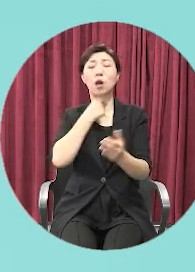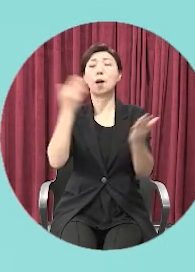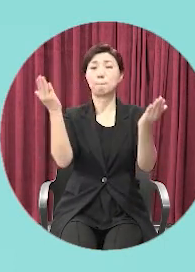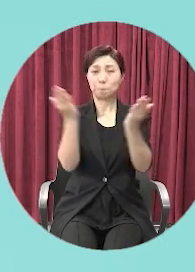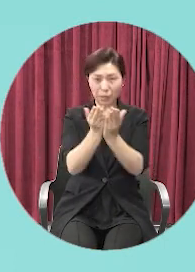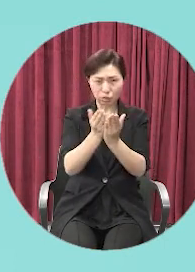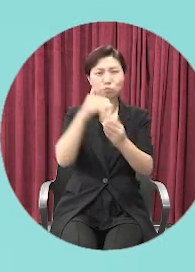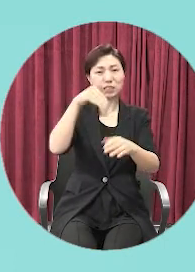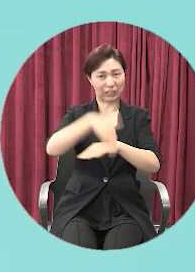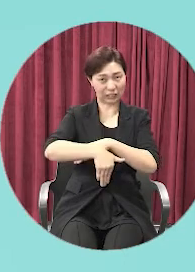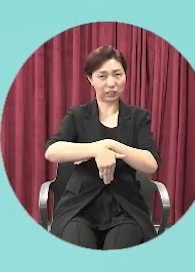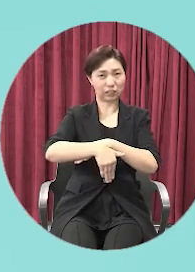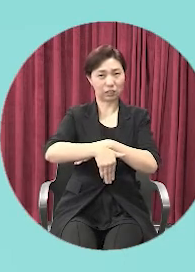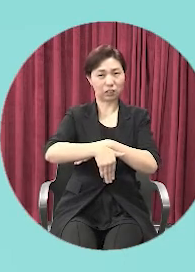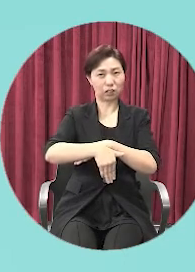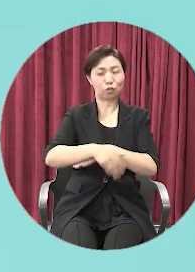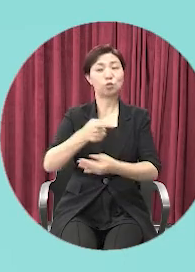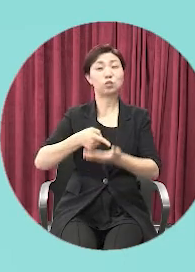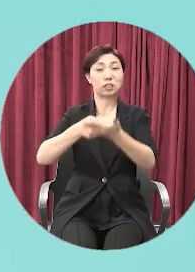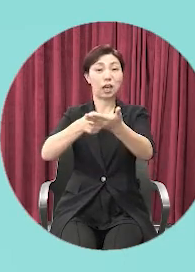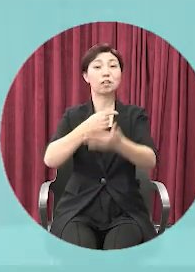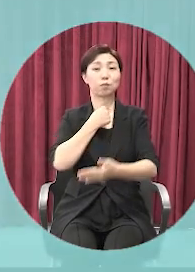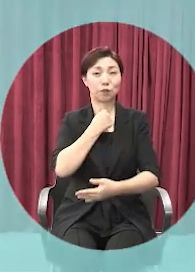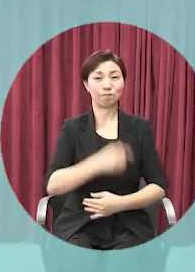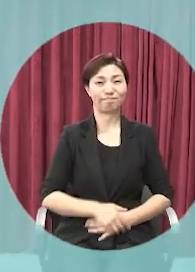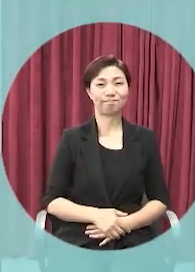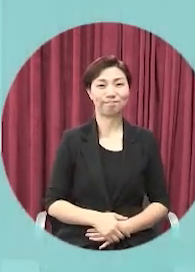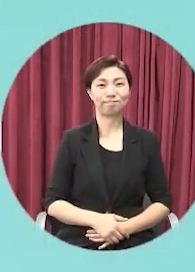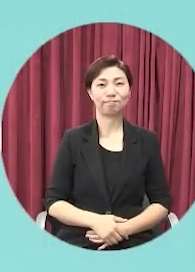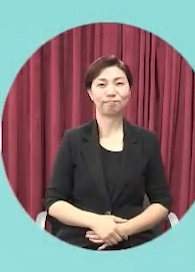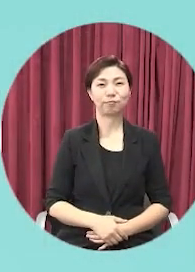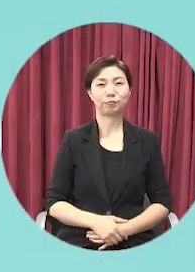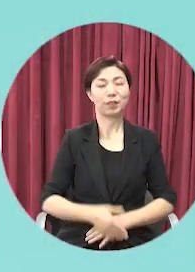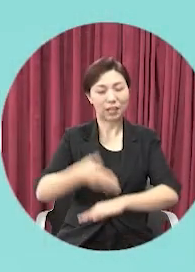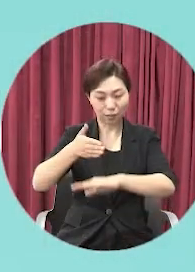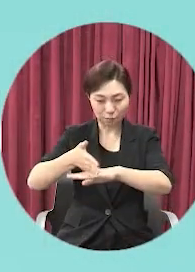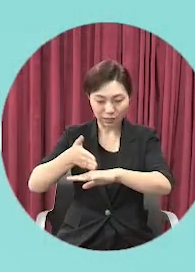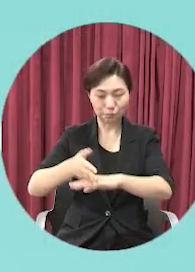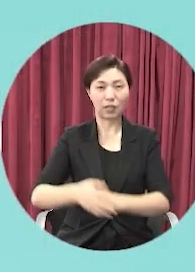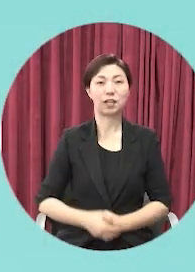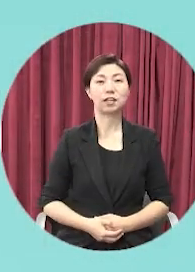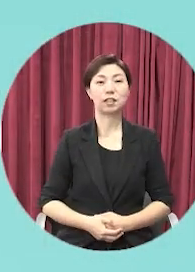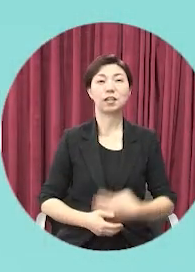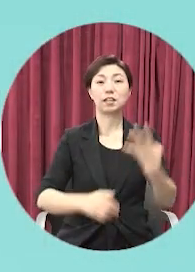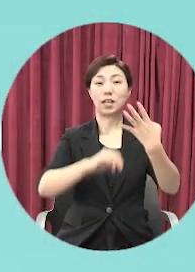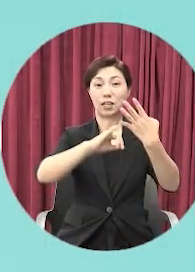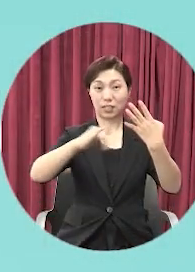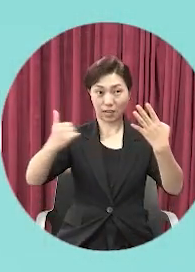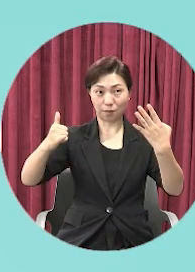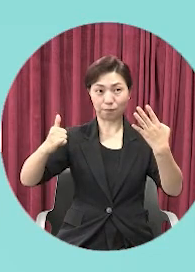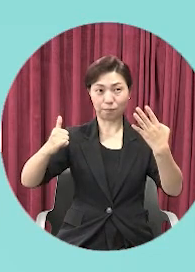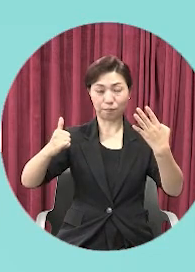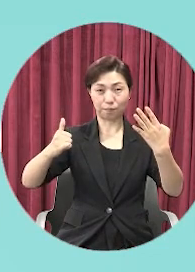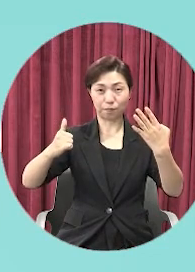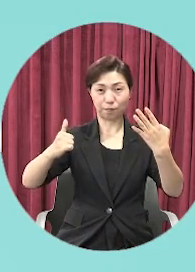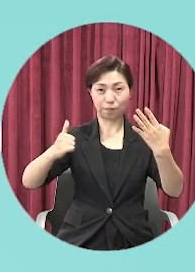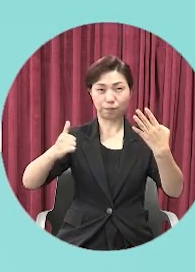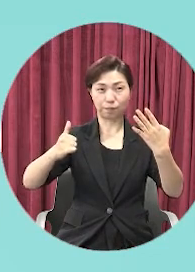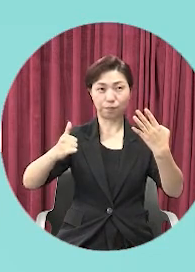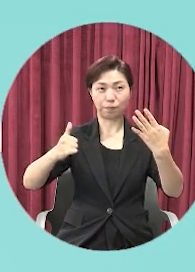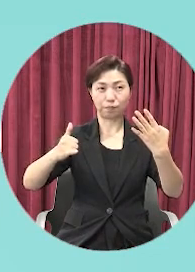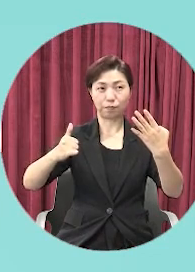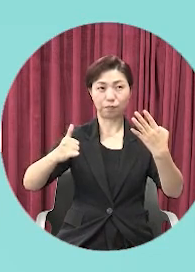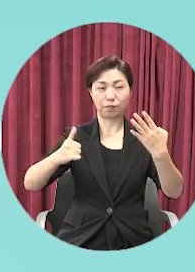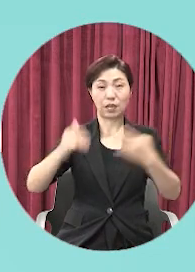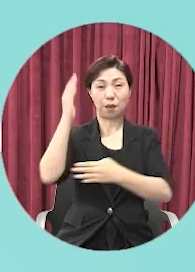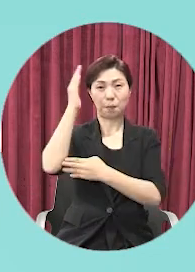부분이라고 말씀드리고 싶습니다. 네, 고맙습니다. 네 분의 그 두 번째 세션의 네 분의